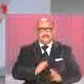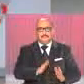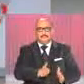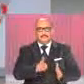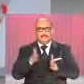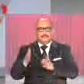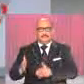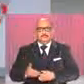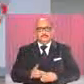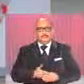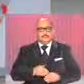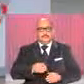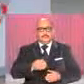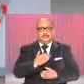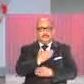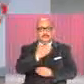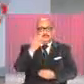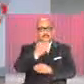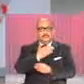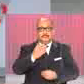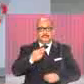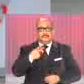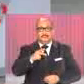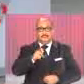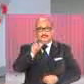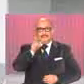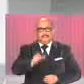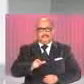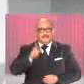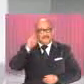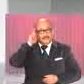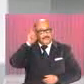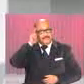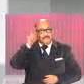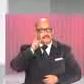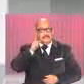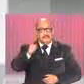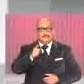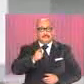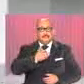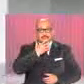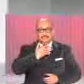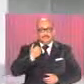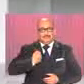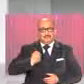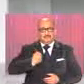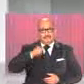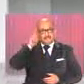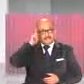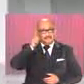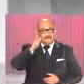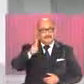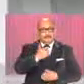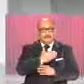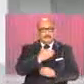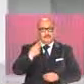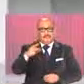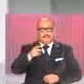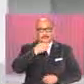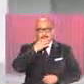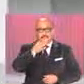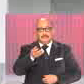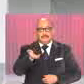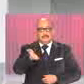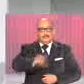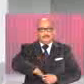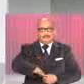أعلن محامي القيادي في تنظيم القاعدة أبو أنس الليبي وفاته في مستشفى نيويورك أياما قليلة قبل محاكمته.